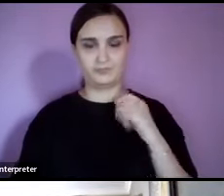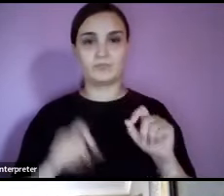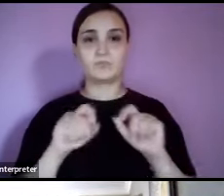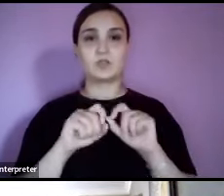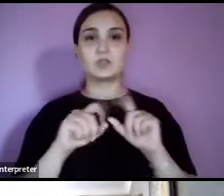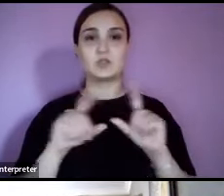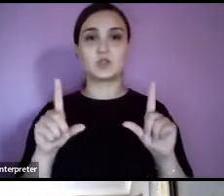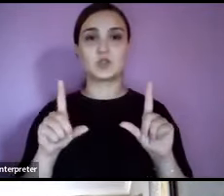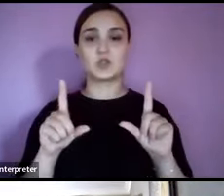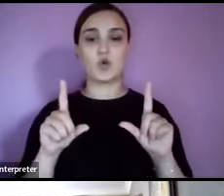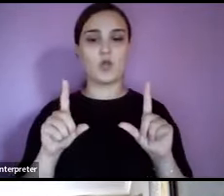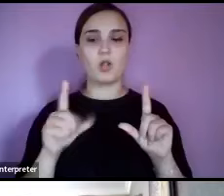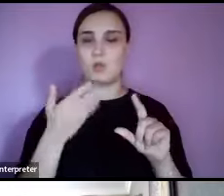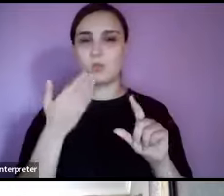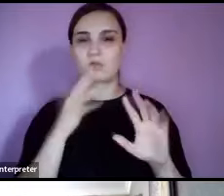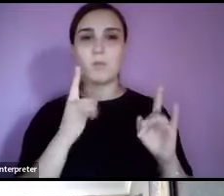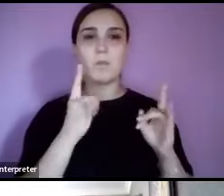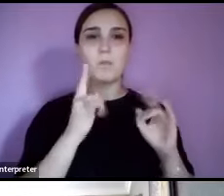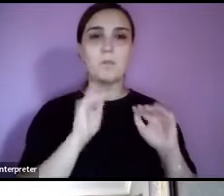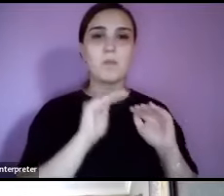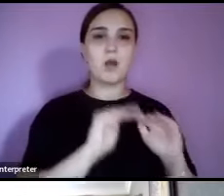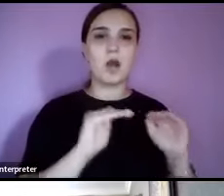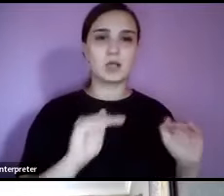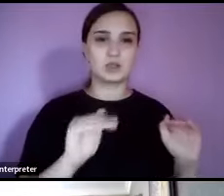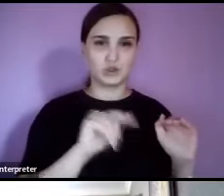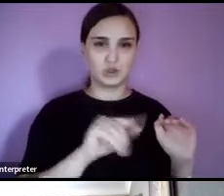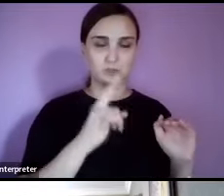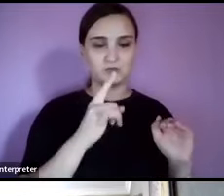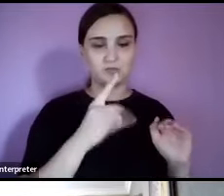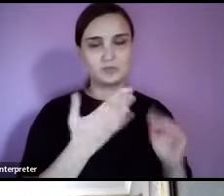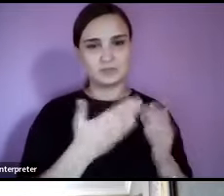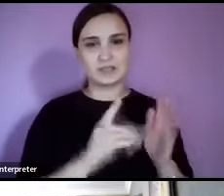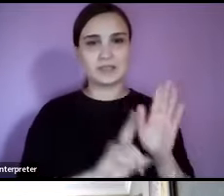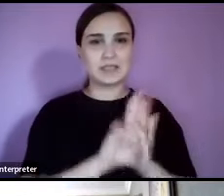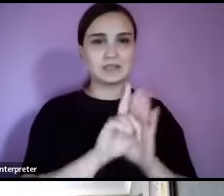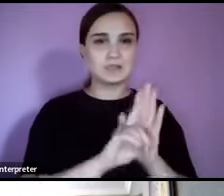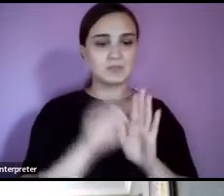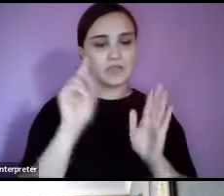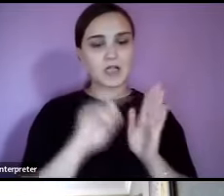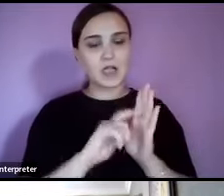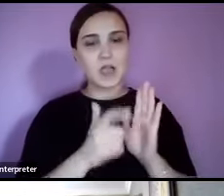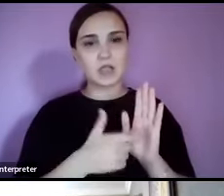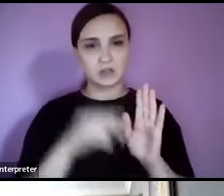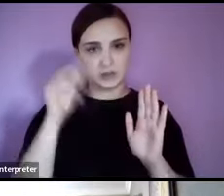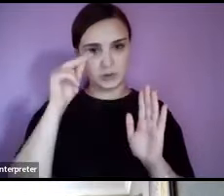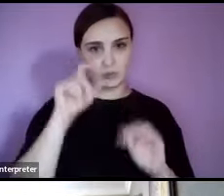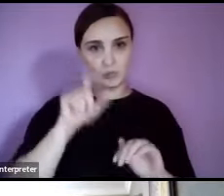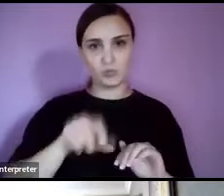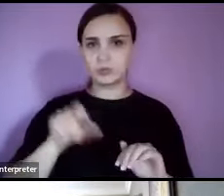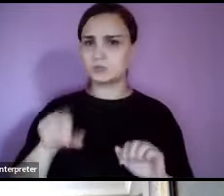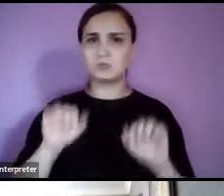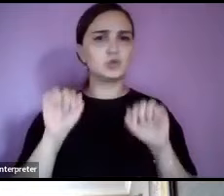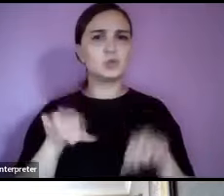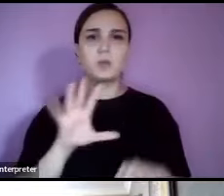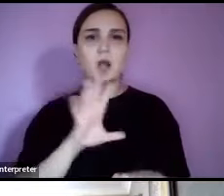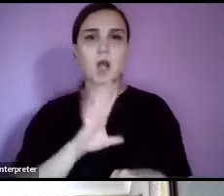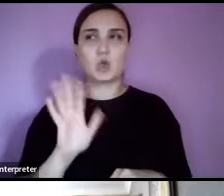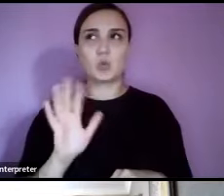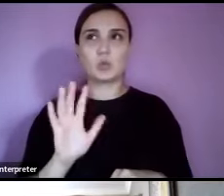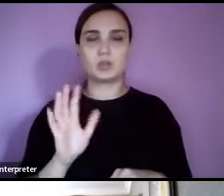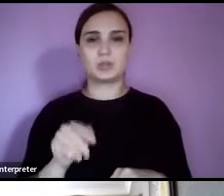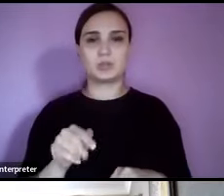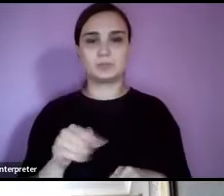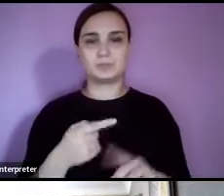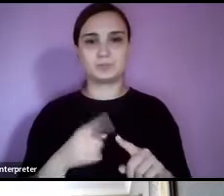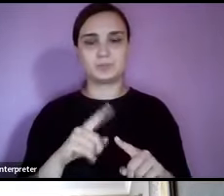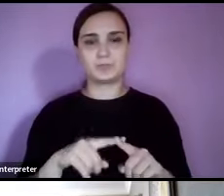სკოლამდელი ასაკის ბავშვებს ან შეიძლება პირველ დაწყებით კლასის მოსწავლეებს არ ქონდათ ჯერ კიდევ არ ატარებენ